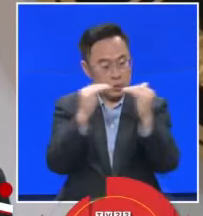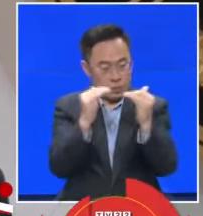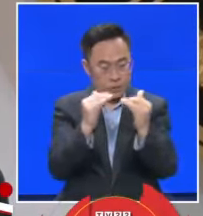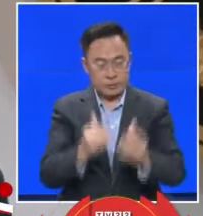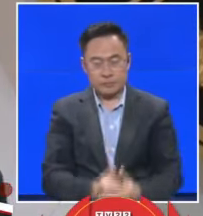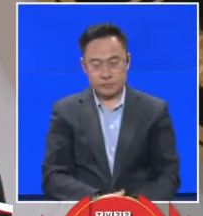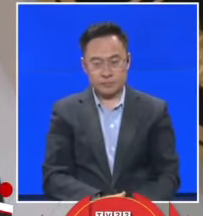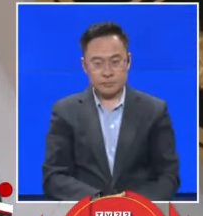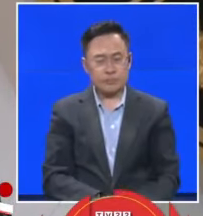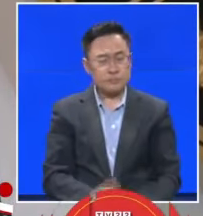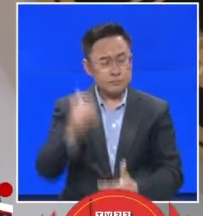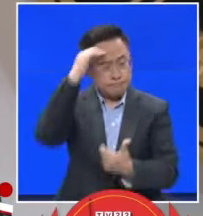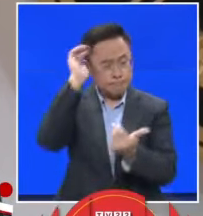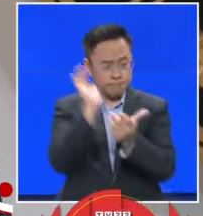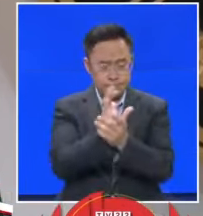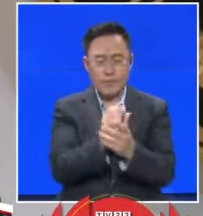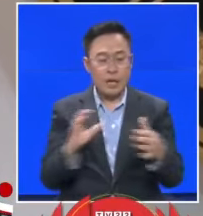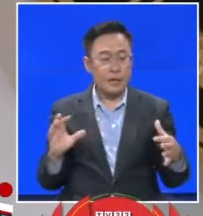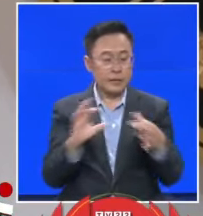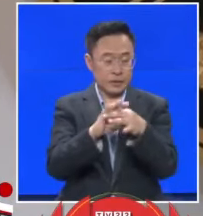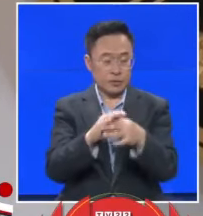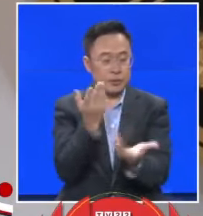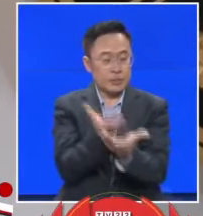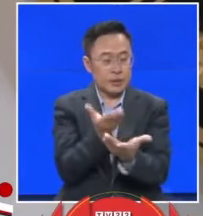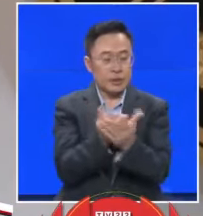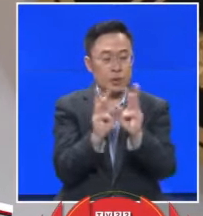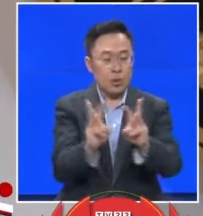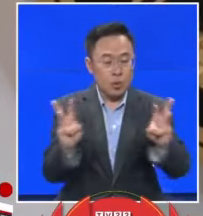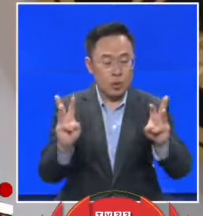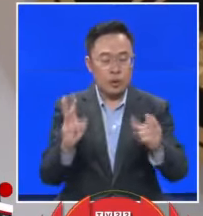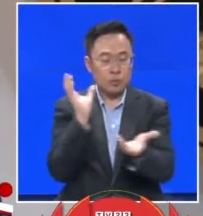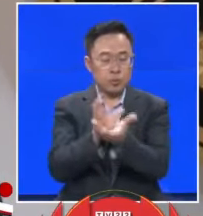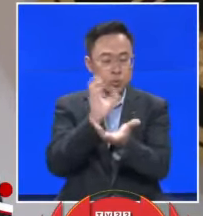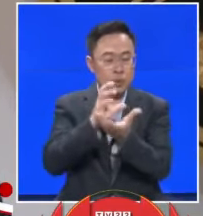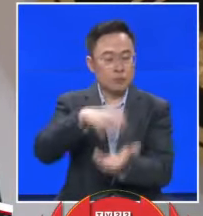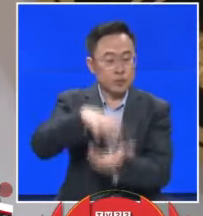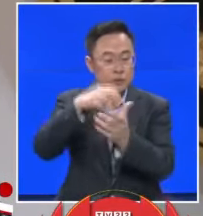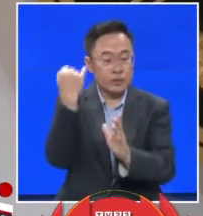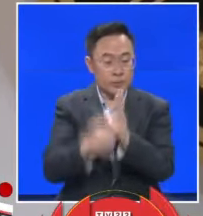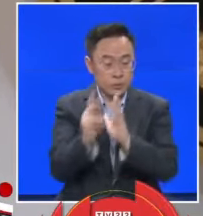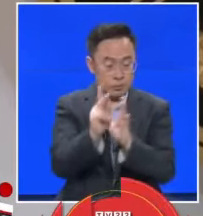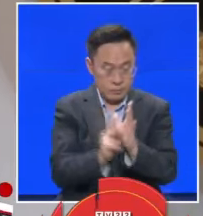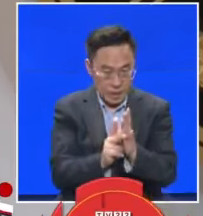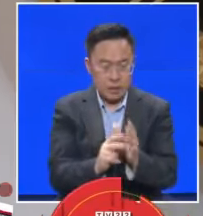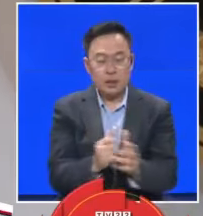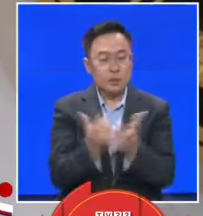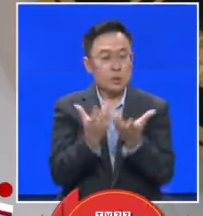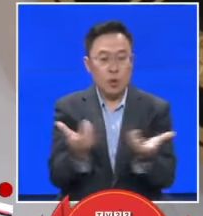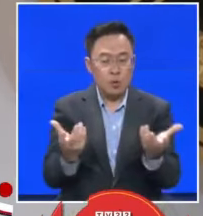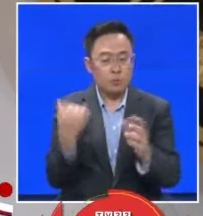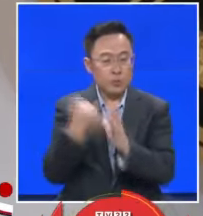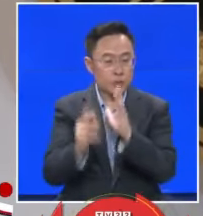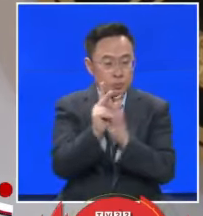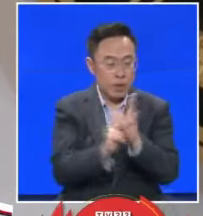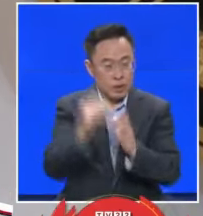การที่ผู้พิทักษ์สันติราษฎร์เข้าไปมีส่วนพัวพันเรื่องของที่มันผิดกฎหมายจะให้ความไว้วางใจของประชาชนลดน้อยถอยลงหรือเ